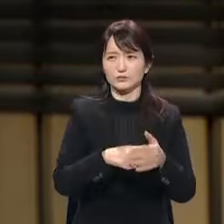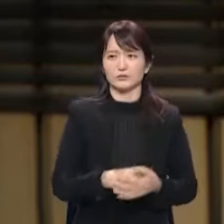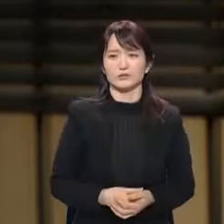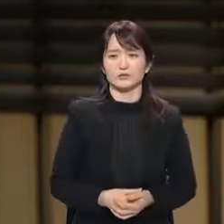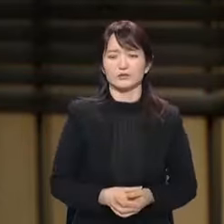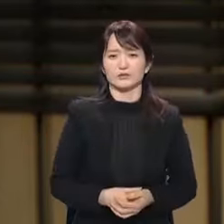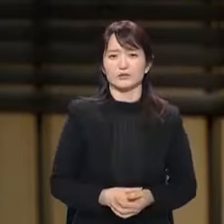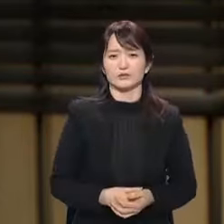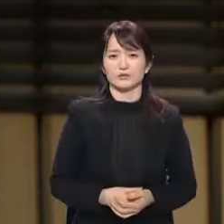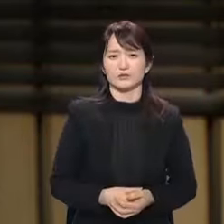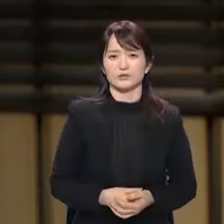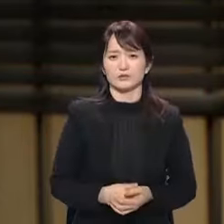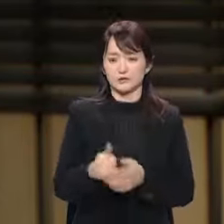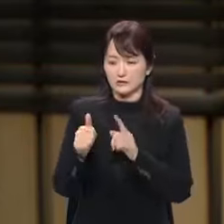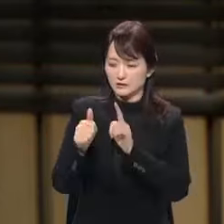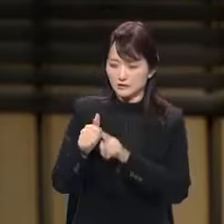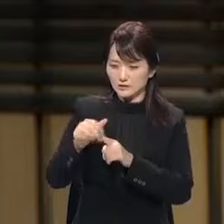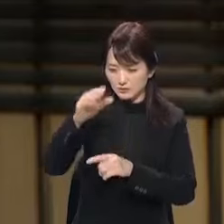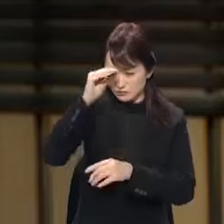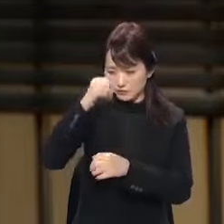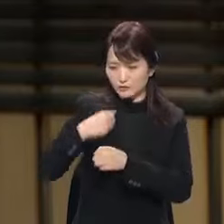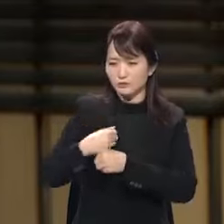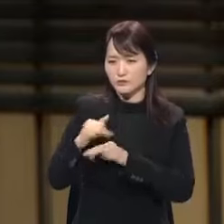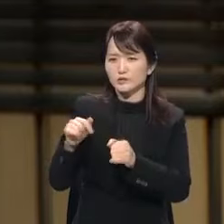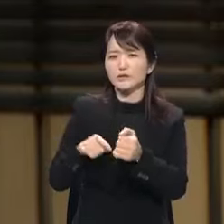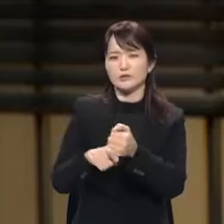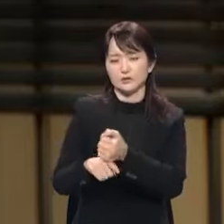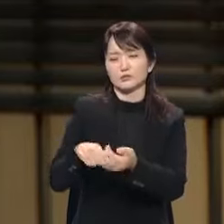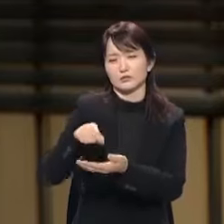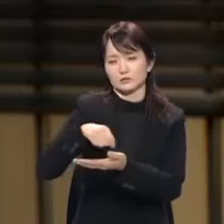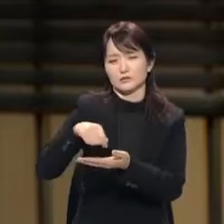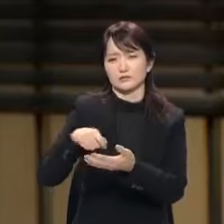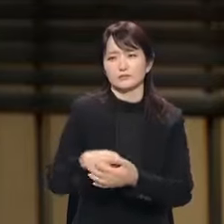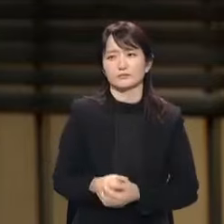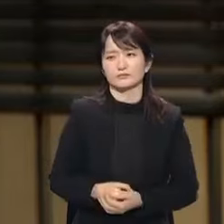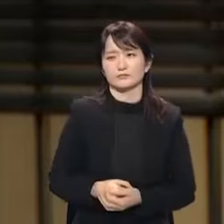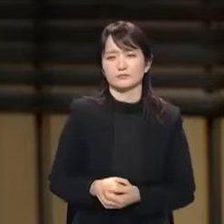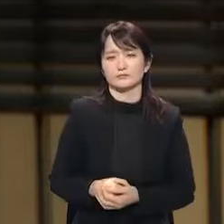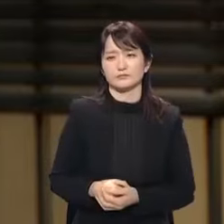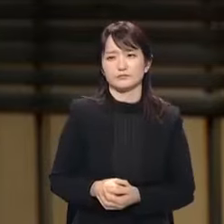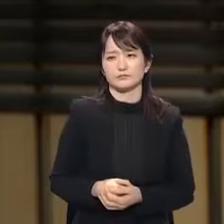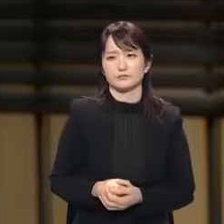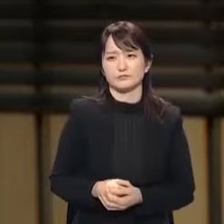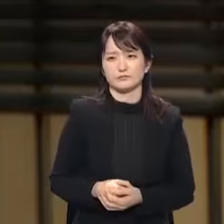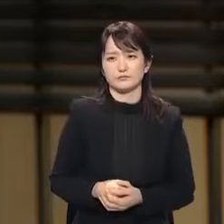모범 군인이다이 부분은 이유를 쓰기 위해서 했다고 봐야 될 거 같고요 해인다인게임채널